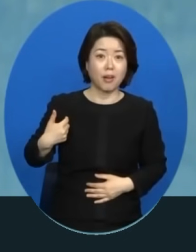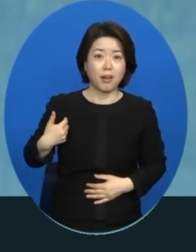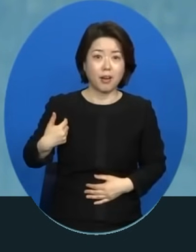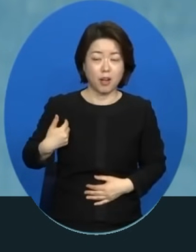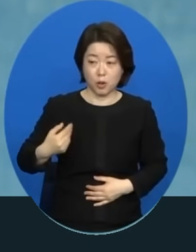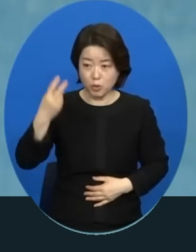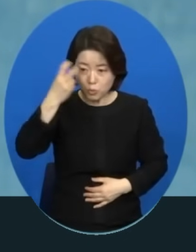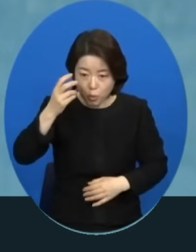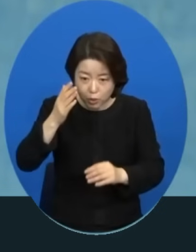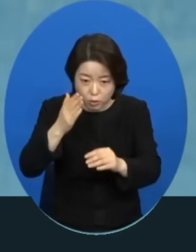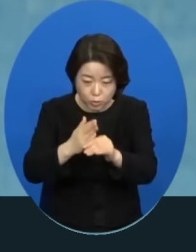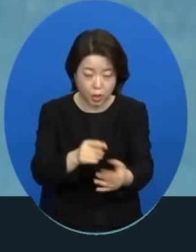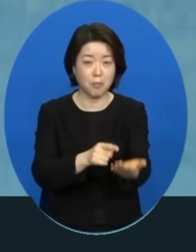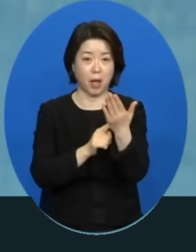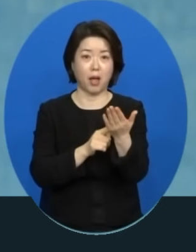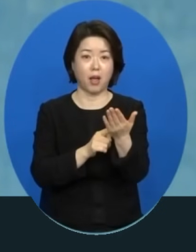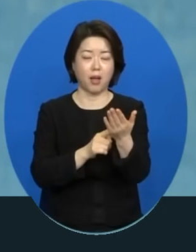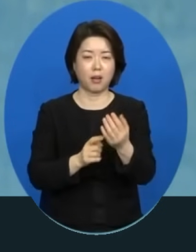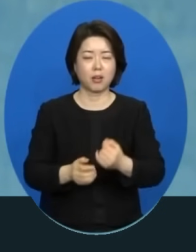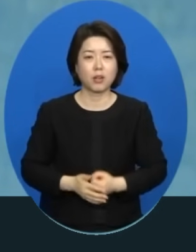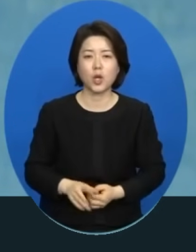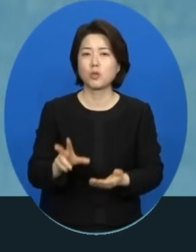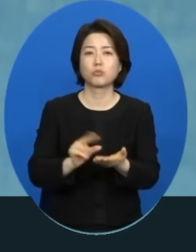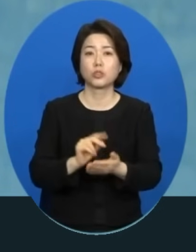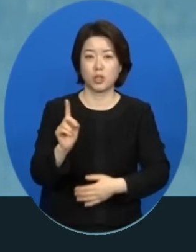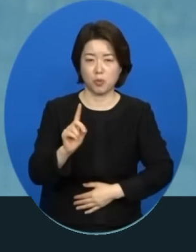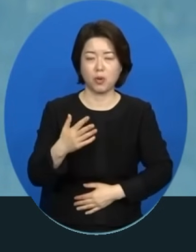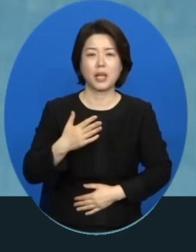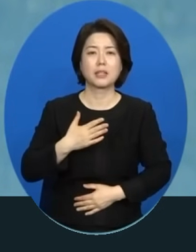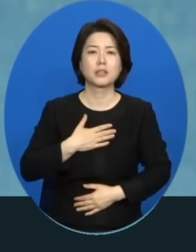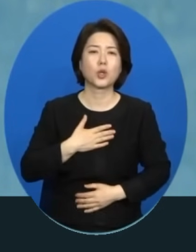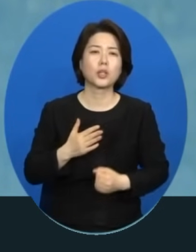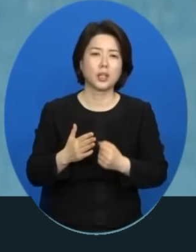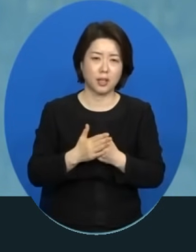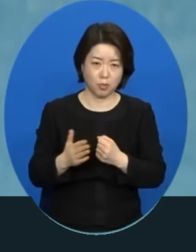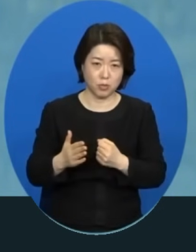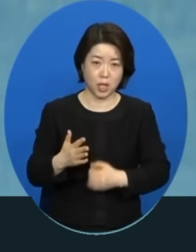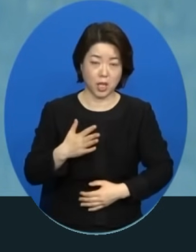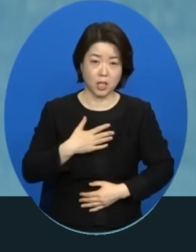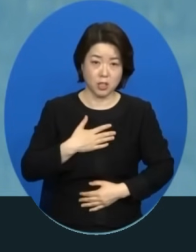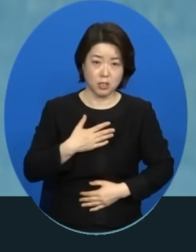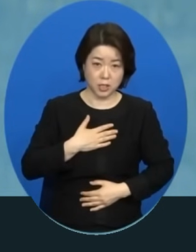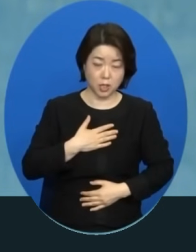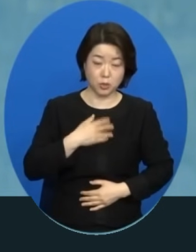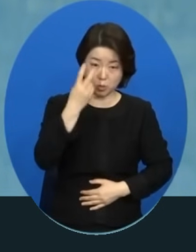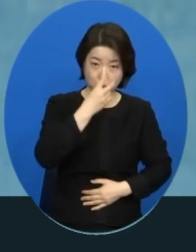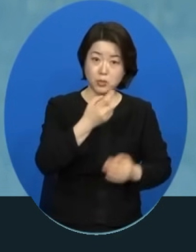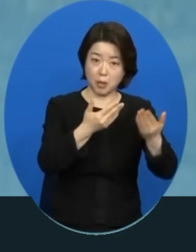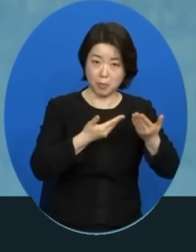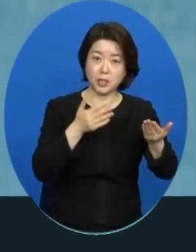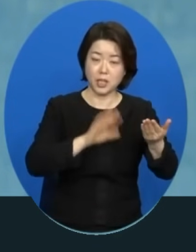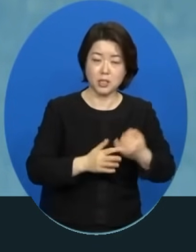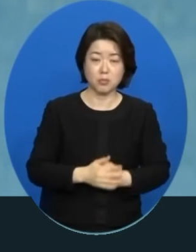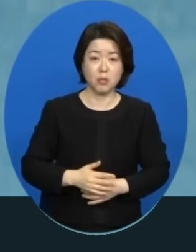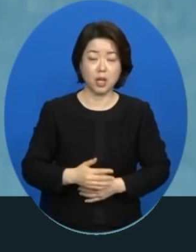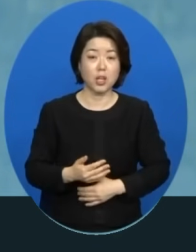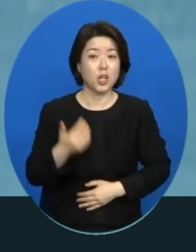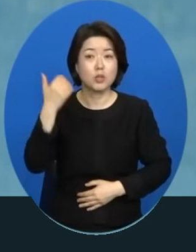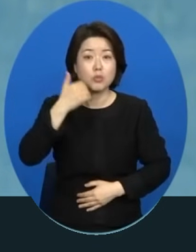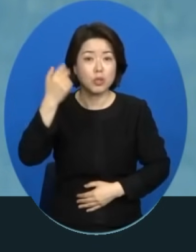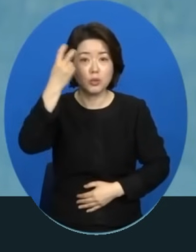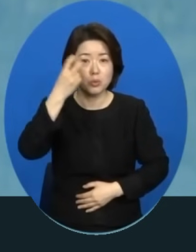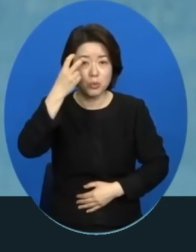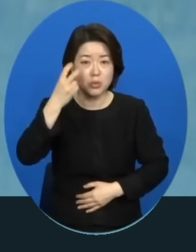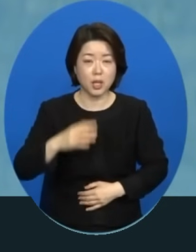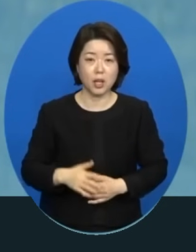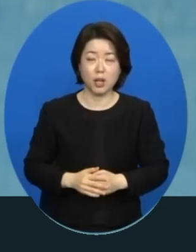조사하다가 나온 것이죠. 문제는 무엇이냐면 저 때문에 저도 물론 조사를 했지만 누가 조사를 받았을까요?